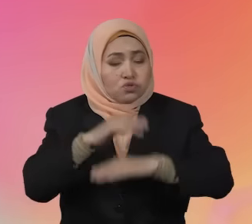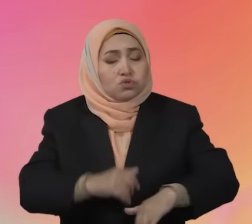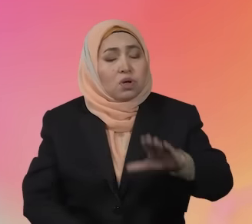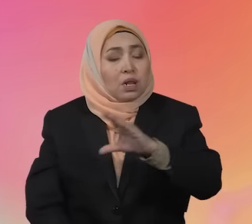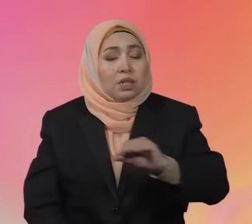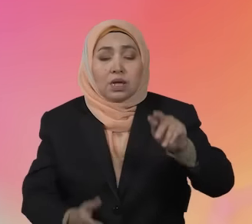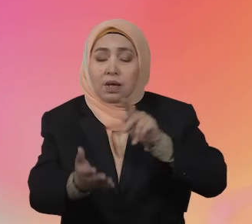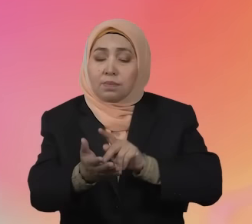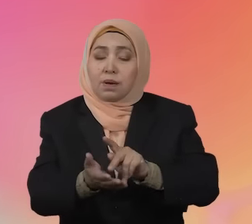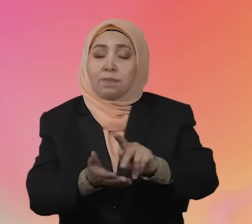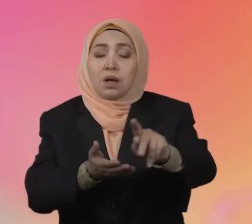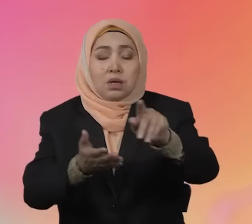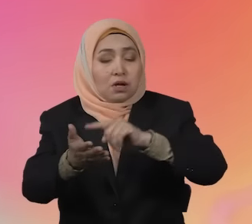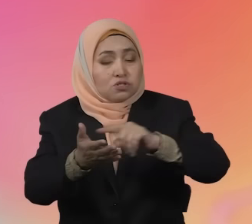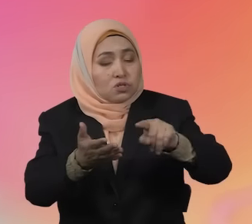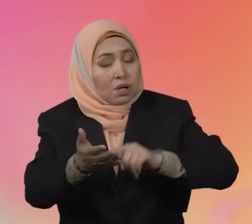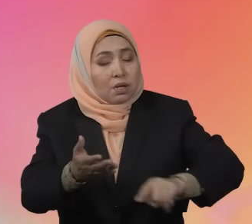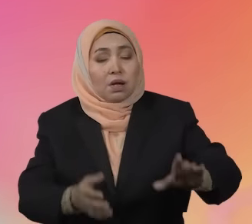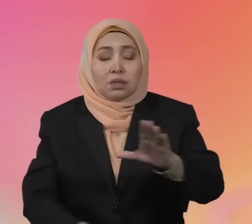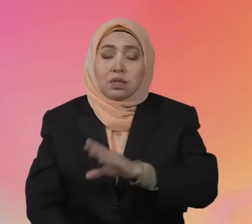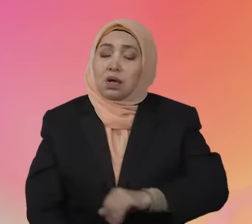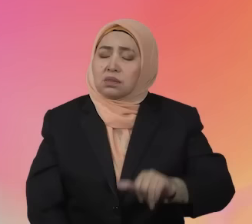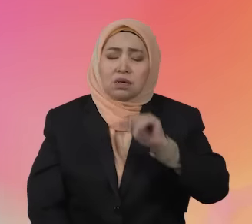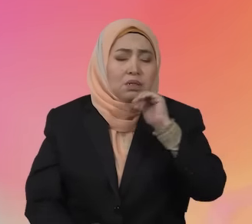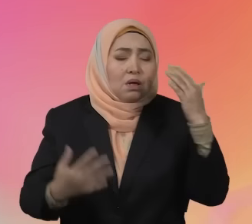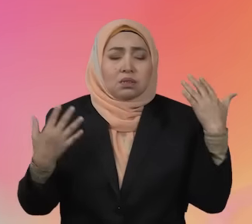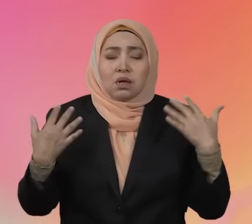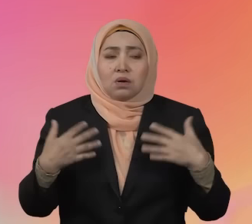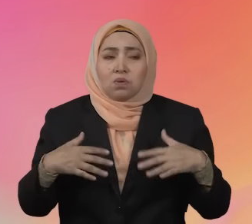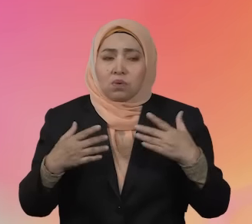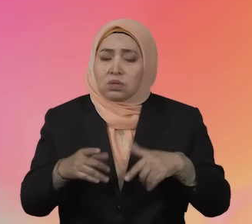وَآتَى الزَّكَاةَ وَلَمْ يَخْشَ